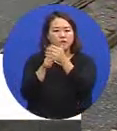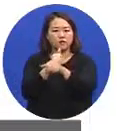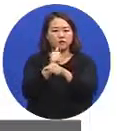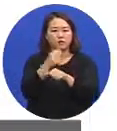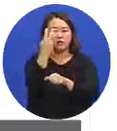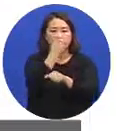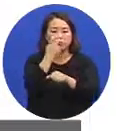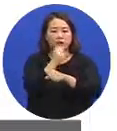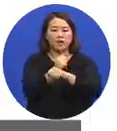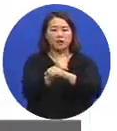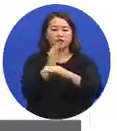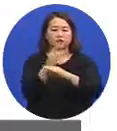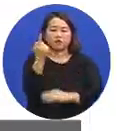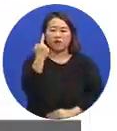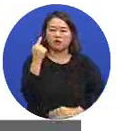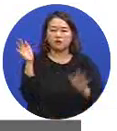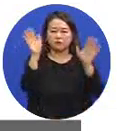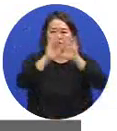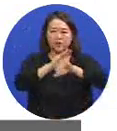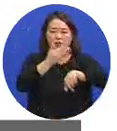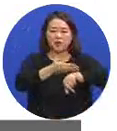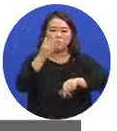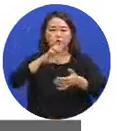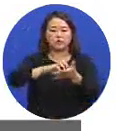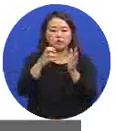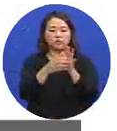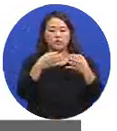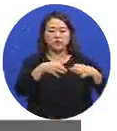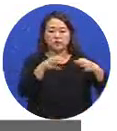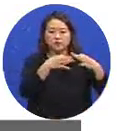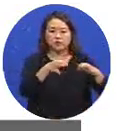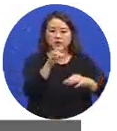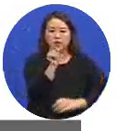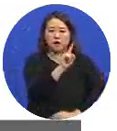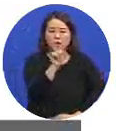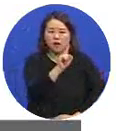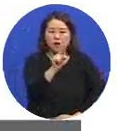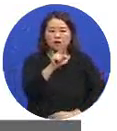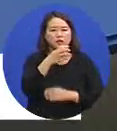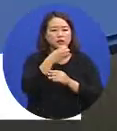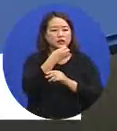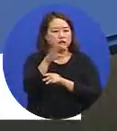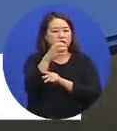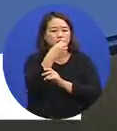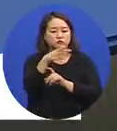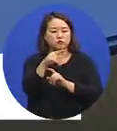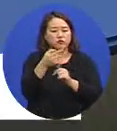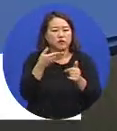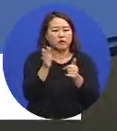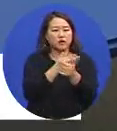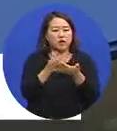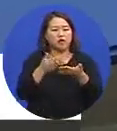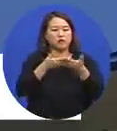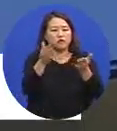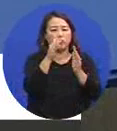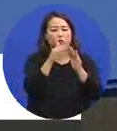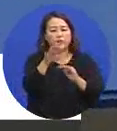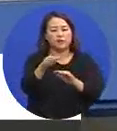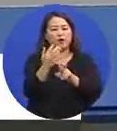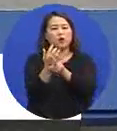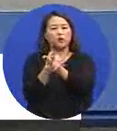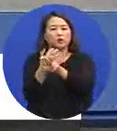있습니다. A씨는 어젯밤 9시쯤 김제시 신풍동 한 신문보급소에서 용달차 기사와